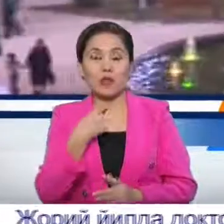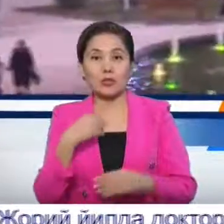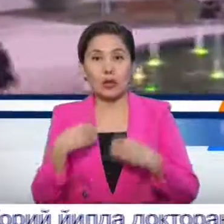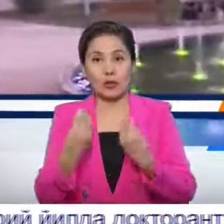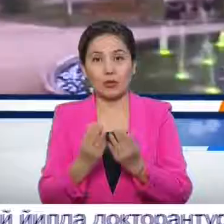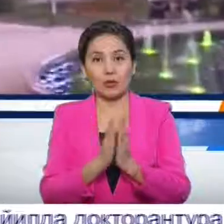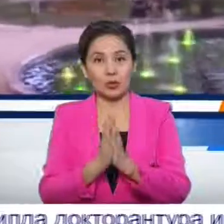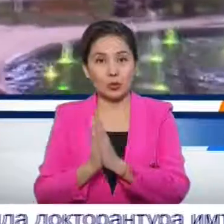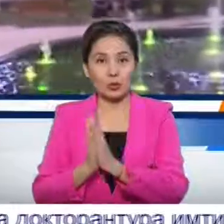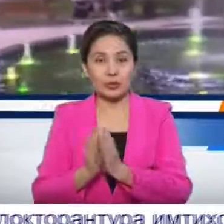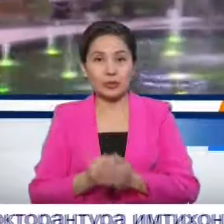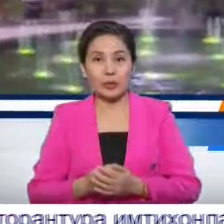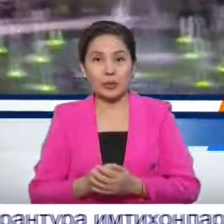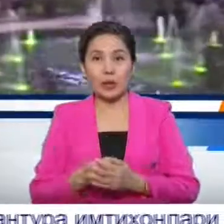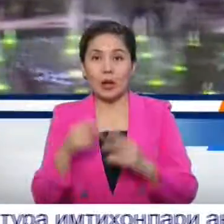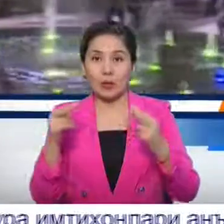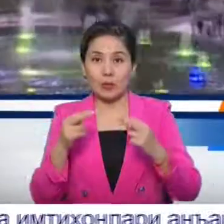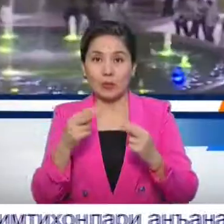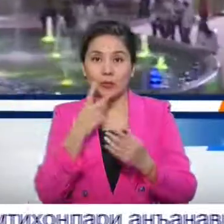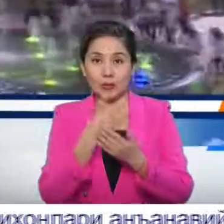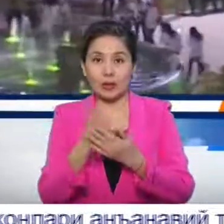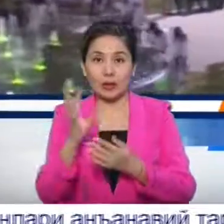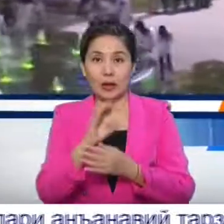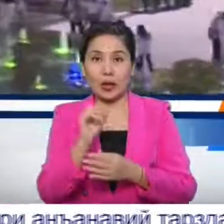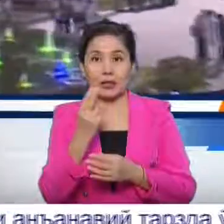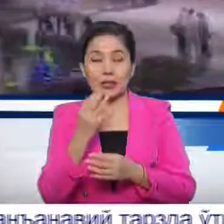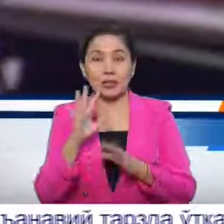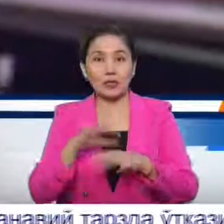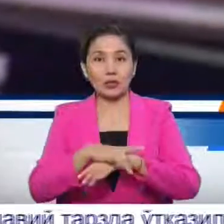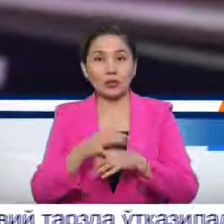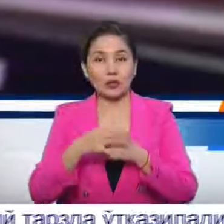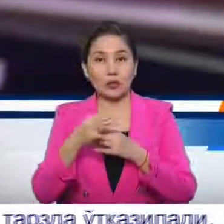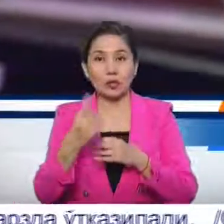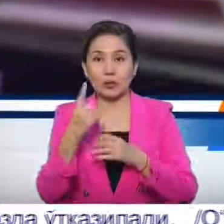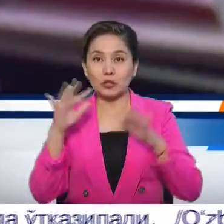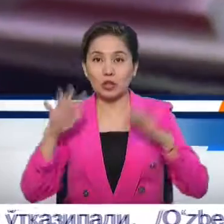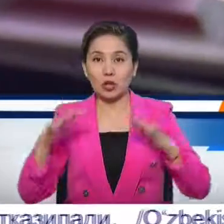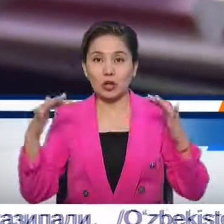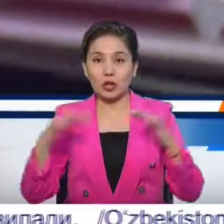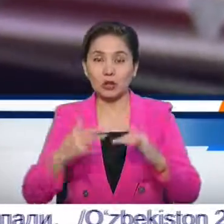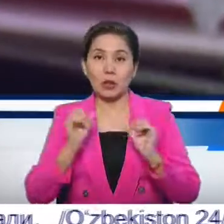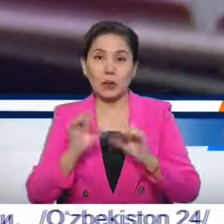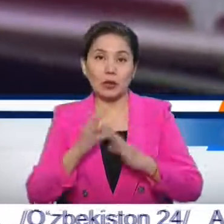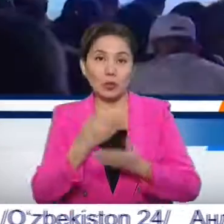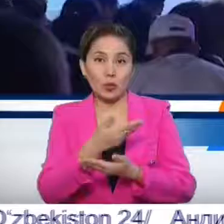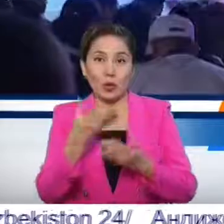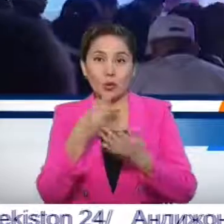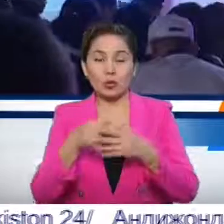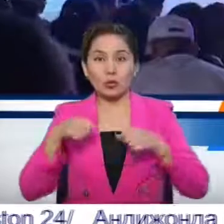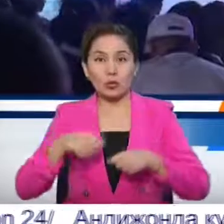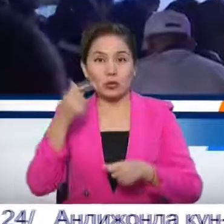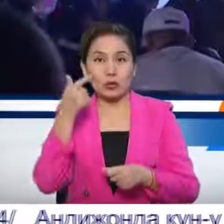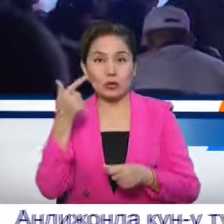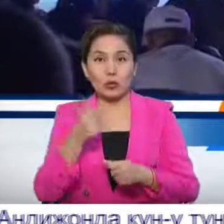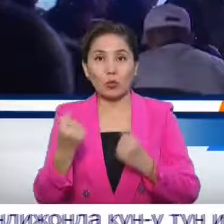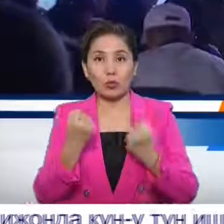so'raymiz. Guvohi bo'lganingizdek, mazkur aksiya nafaqat Toshkent viloyati yoshlarini bir joyga jamladi, balki ularga o'z huquqiy